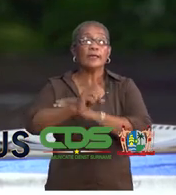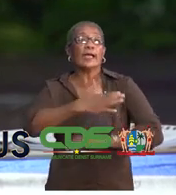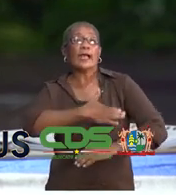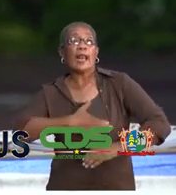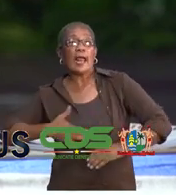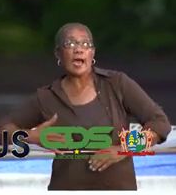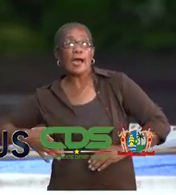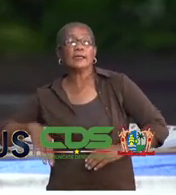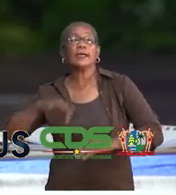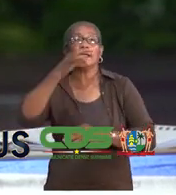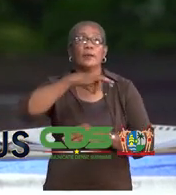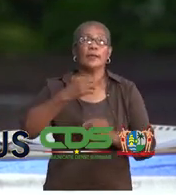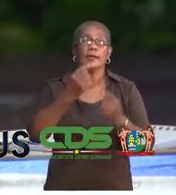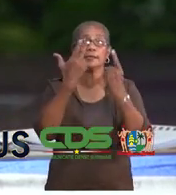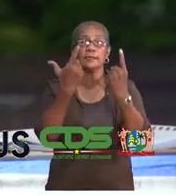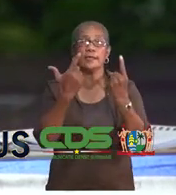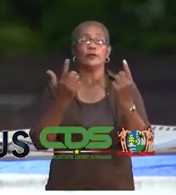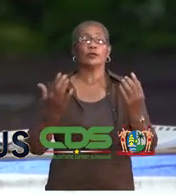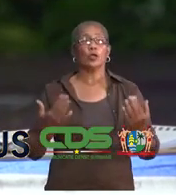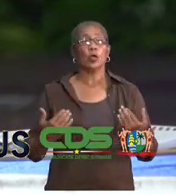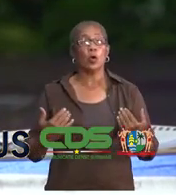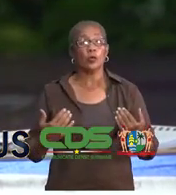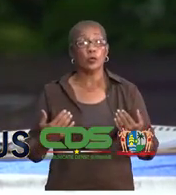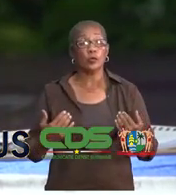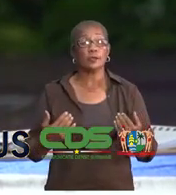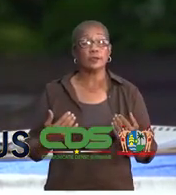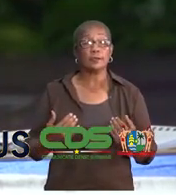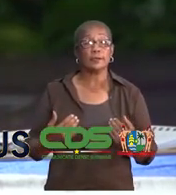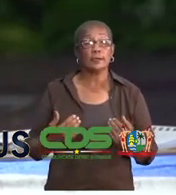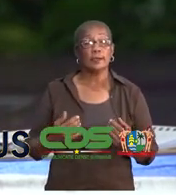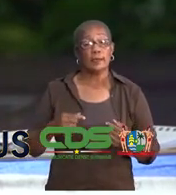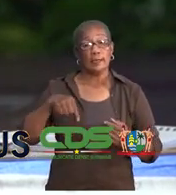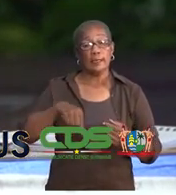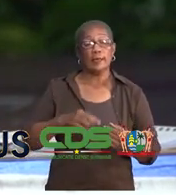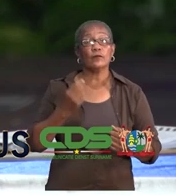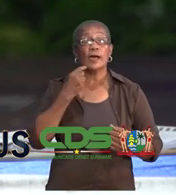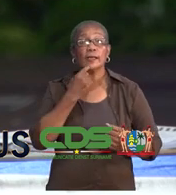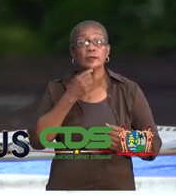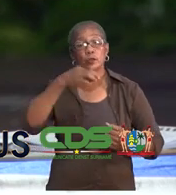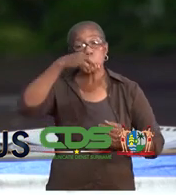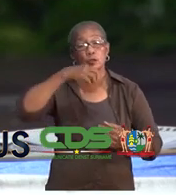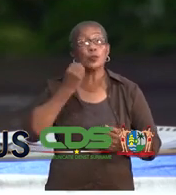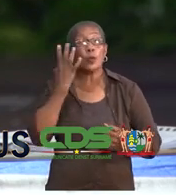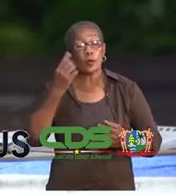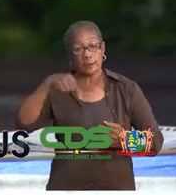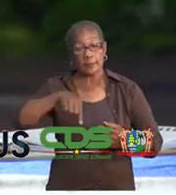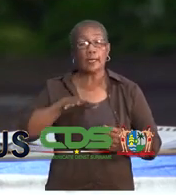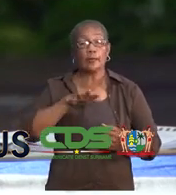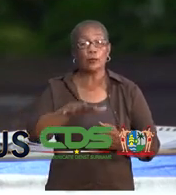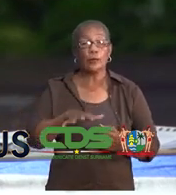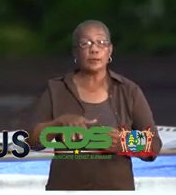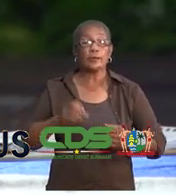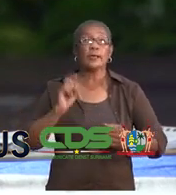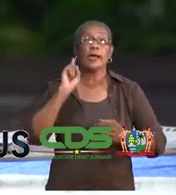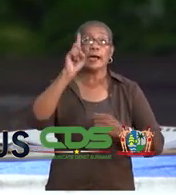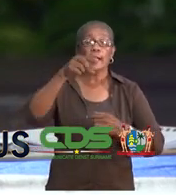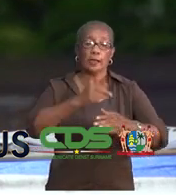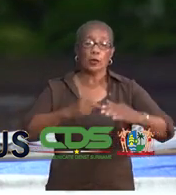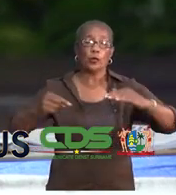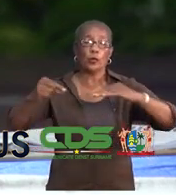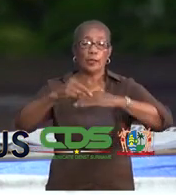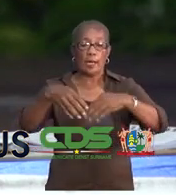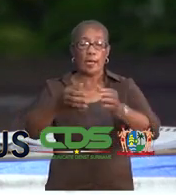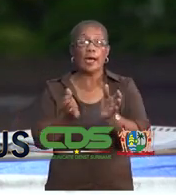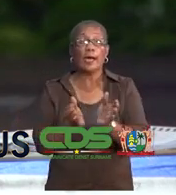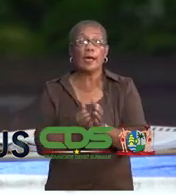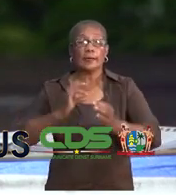augustus. Dus voor een groot deel van de dag is hij nog hier. Hij vertrekt naar Guyana met een delegatie bestaande uit de